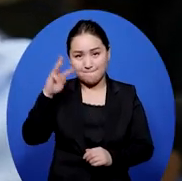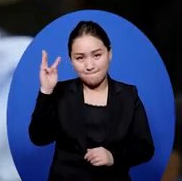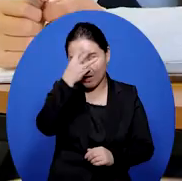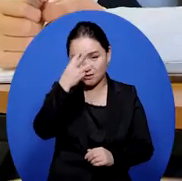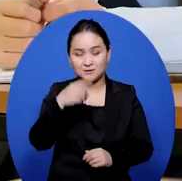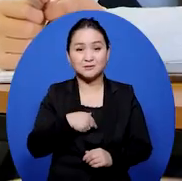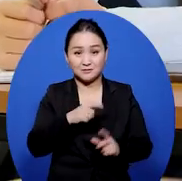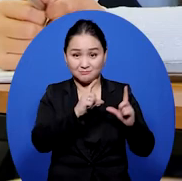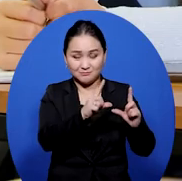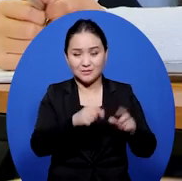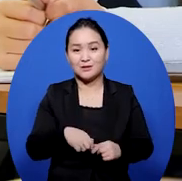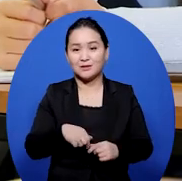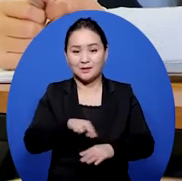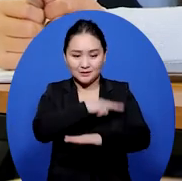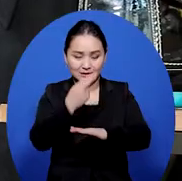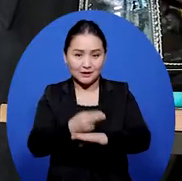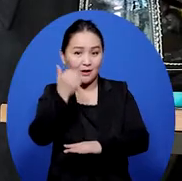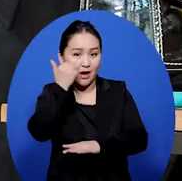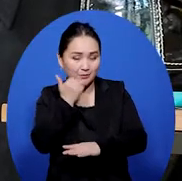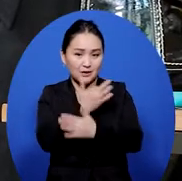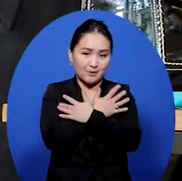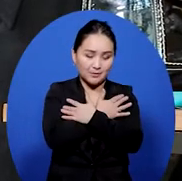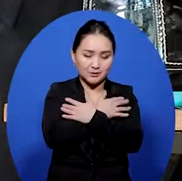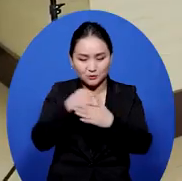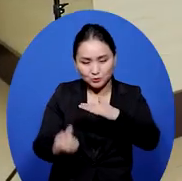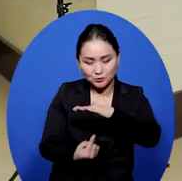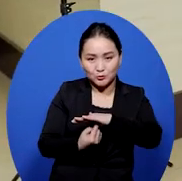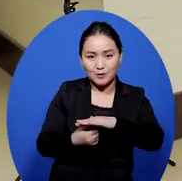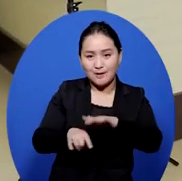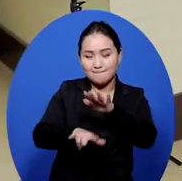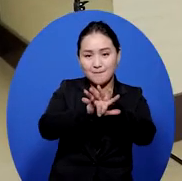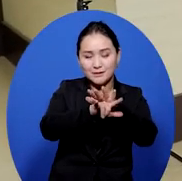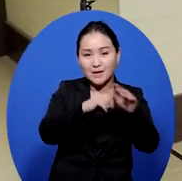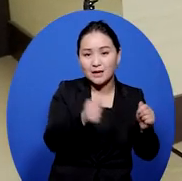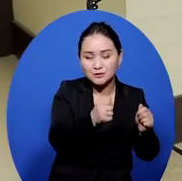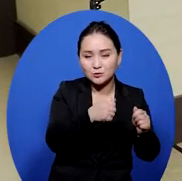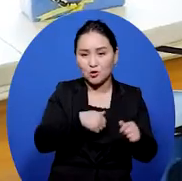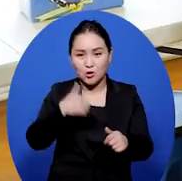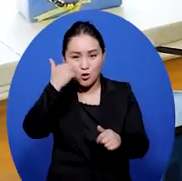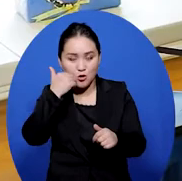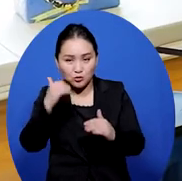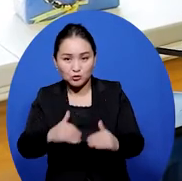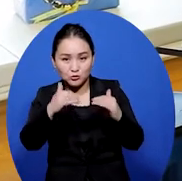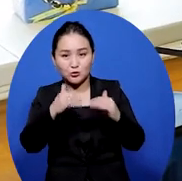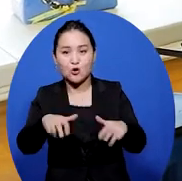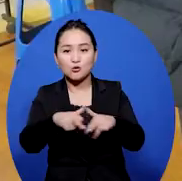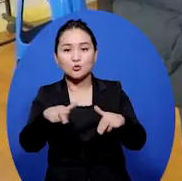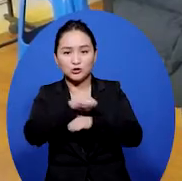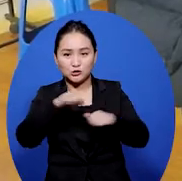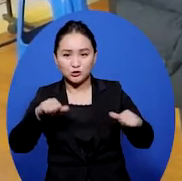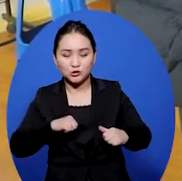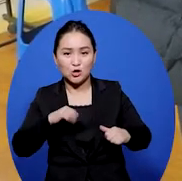зэрэгтэй. Дархан Уул аймгийн ахмадын амралт болон түүний түшгэлсэн мал аж ахуй, ахмадын хөгжлийн төв, хөгжлийн бэрхшээлтэй иргэдийн